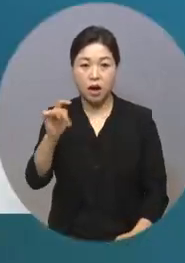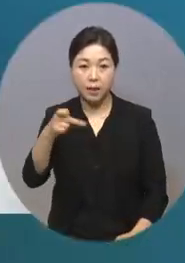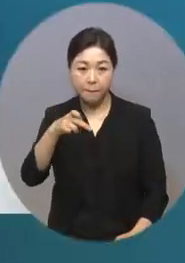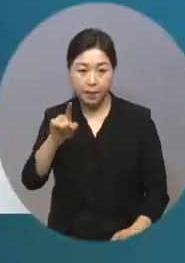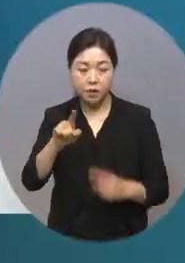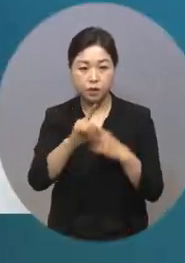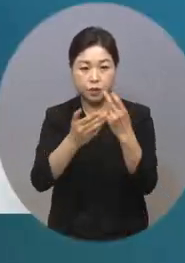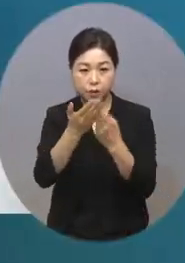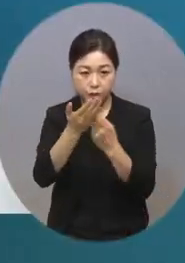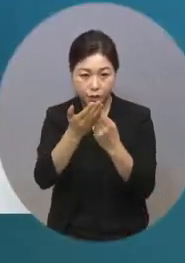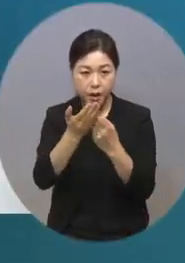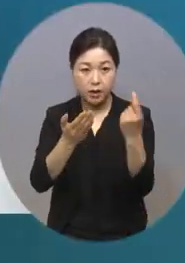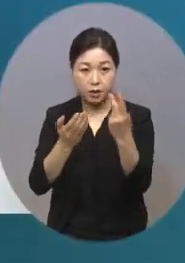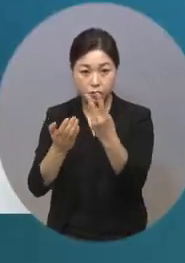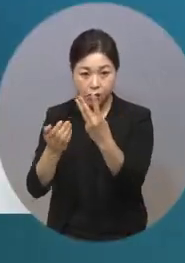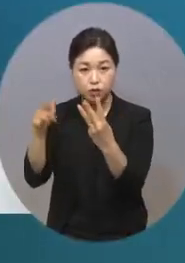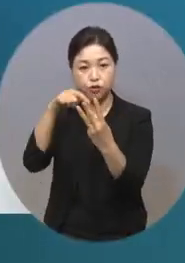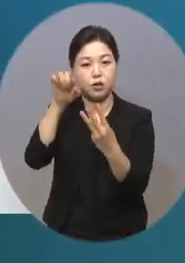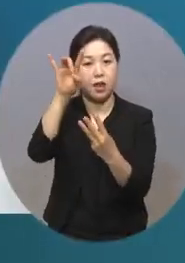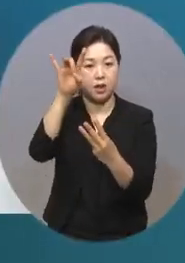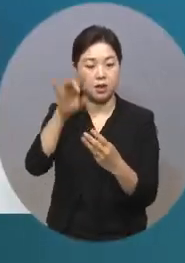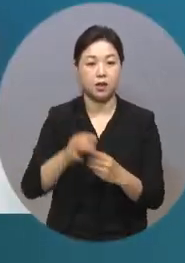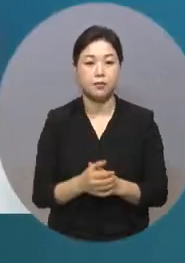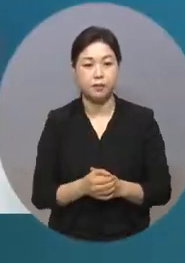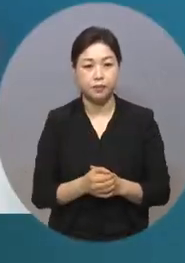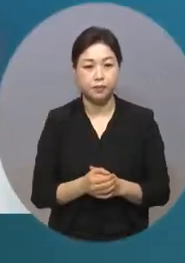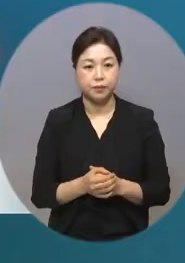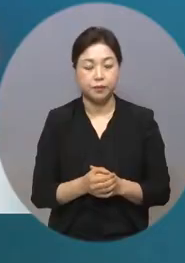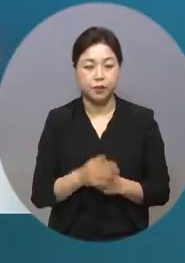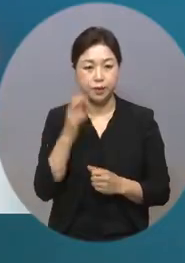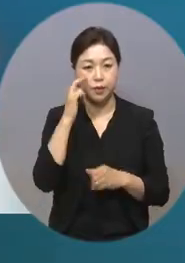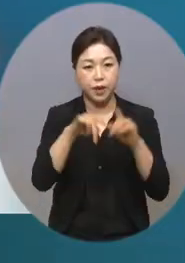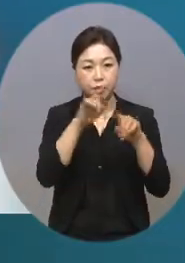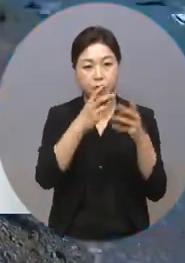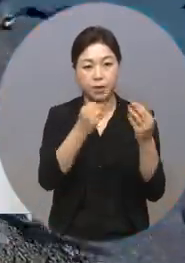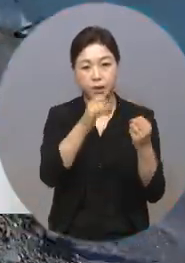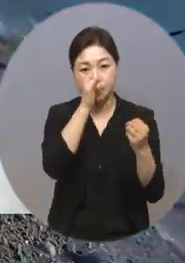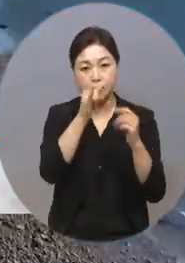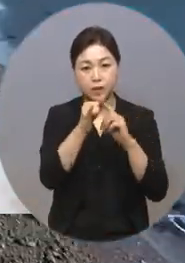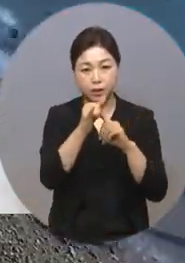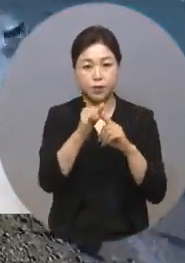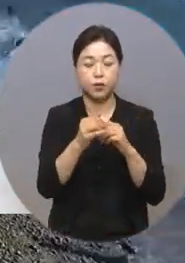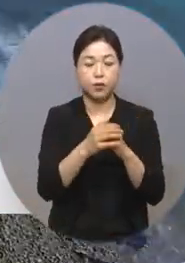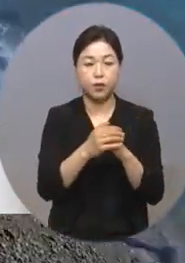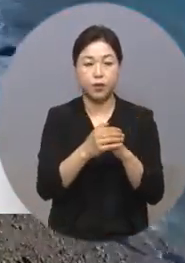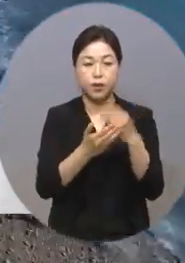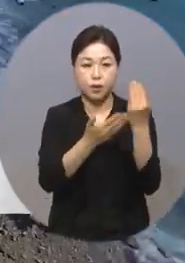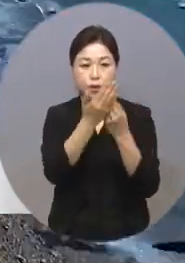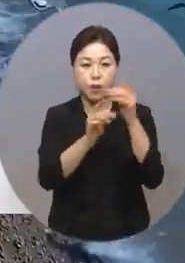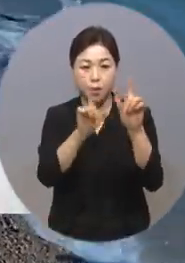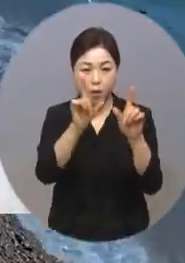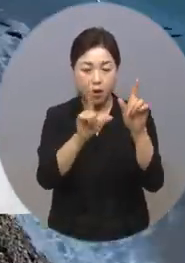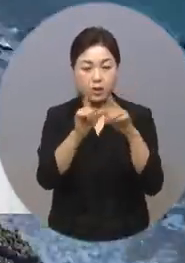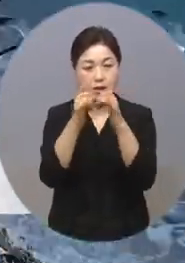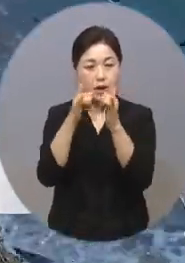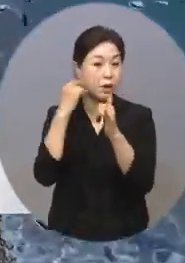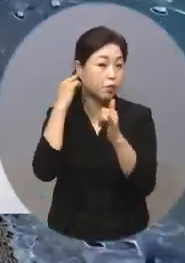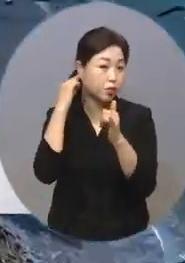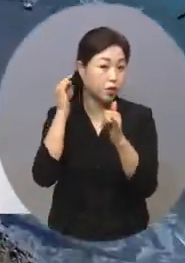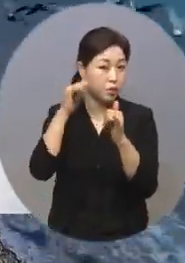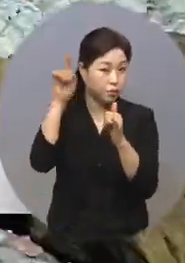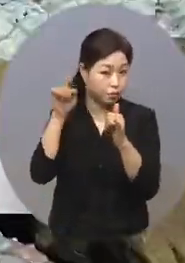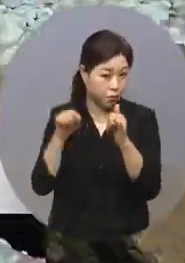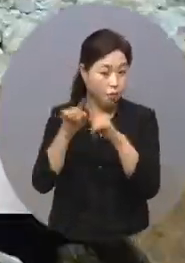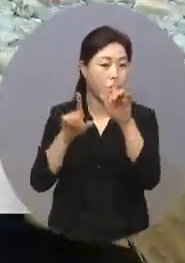섬 가운데 하나입니다 소나무가 많고 섬의 모양이 사람의 귀를 닮았다 해송이 도 라 불리며